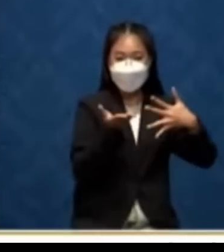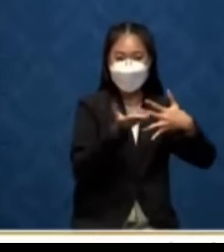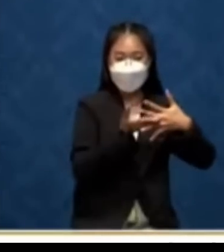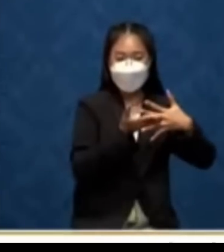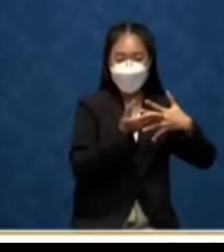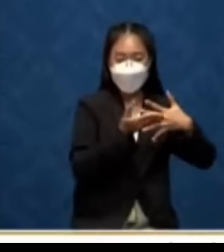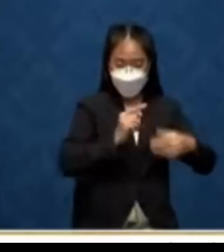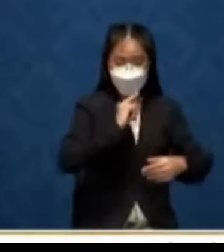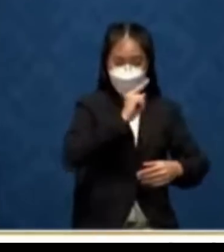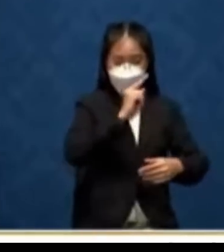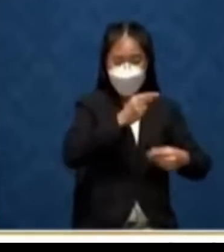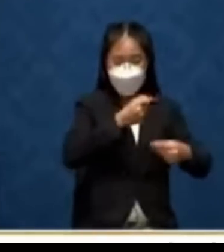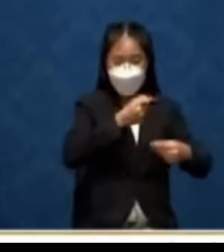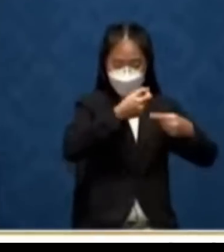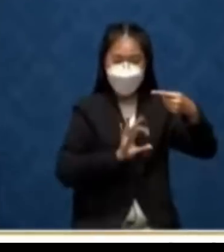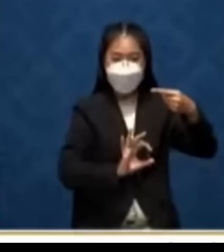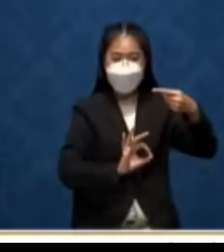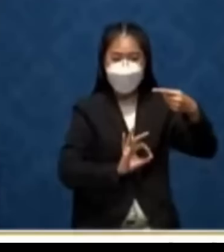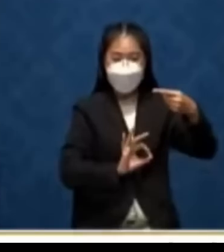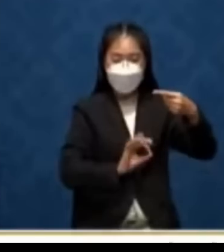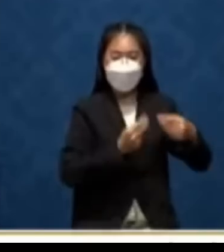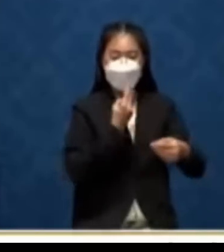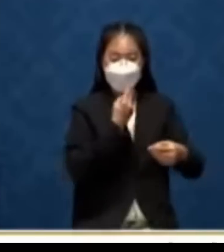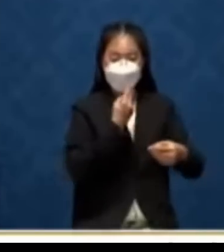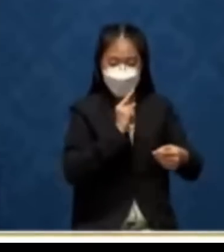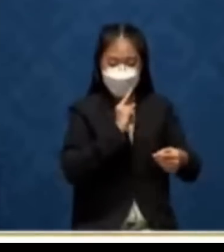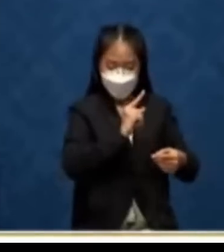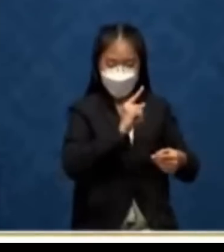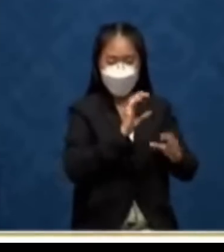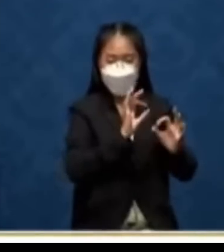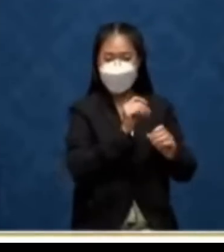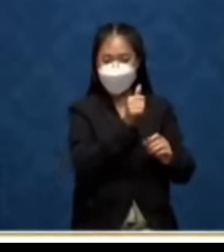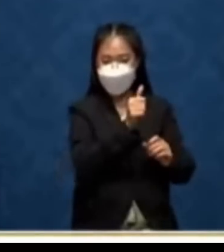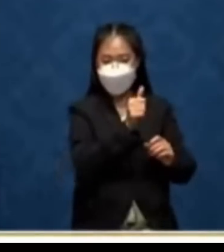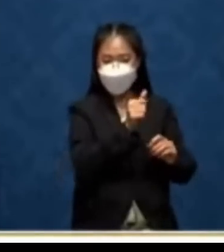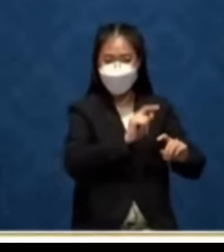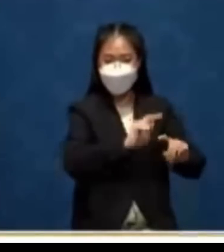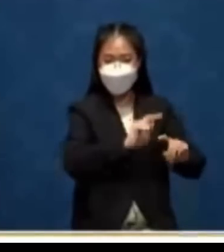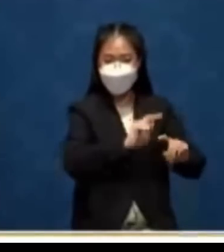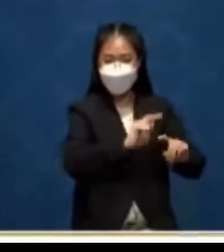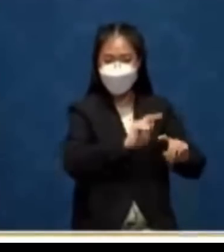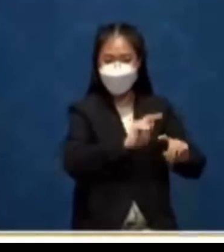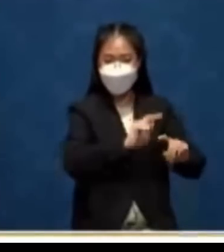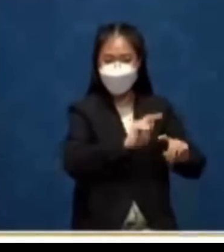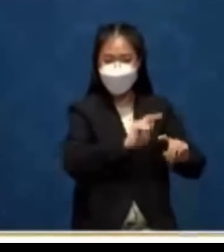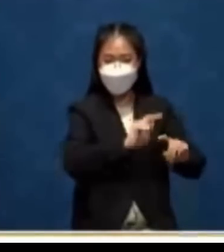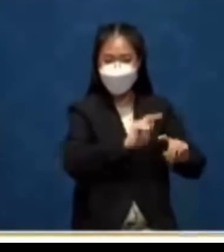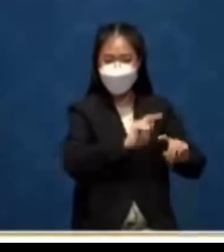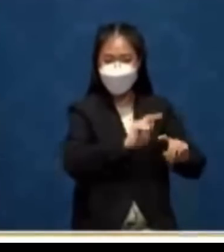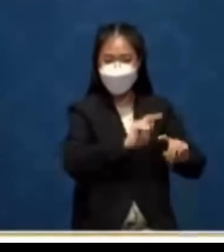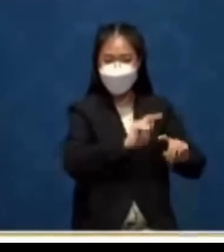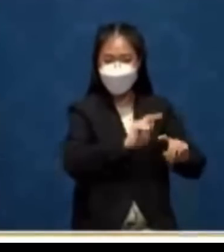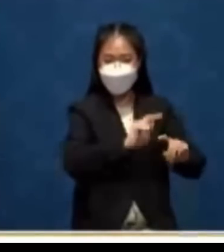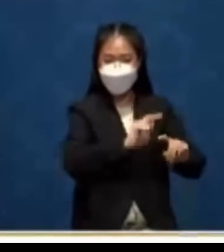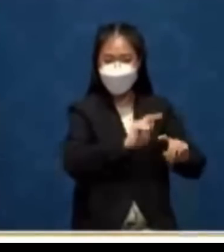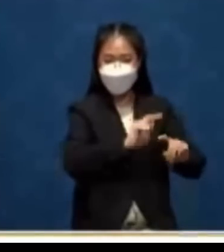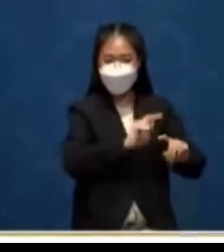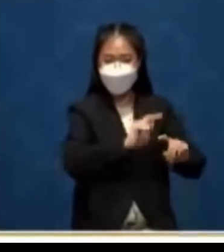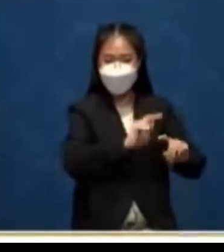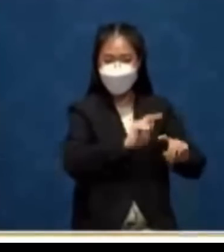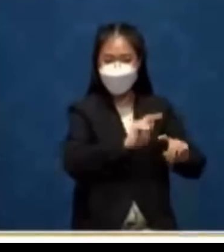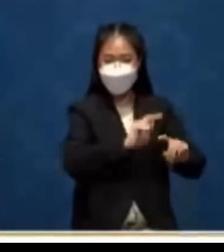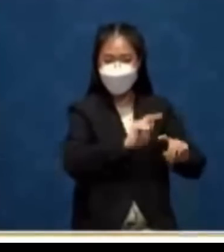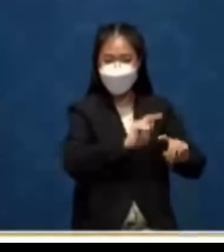มือนจะเป็นไปได้ด้วยดีแต่นั่นแหละครับมันจะเหมือนคดีของทุนมิลัดหรือเปล่างาน